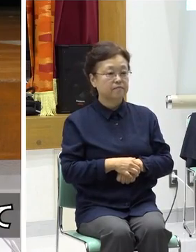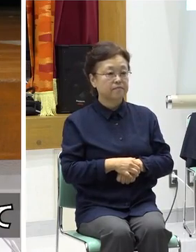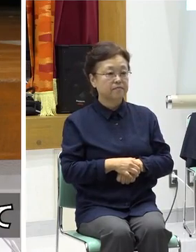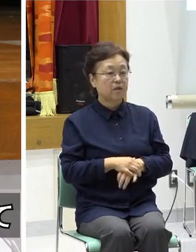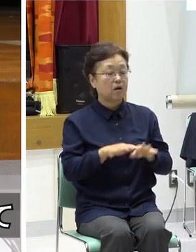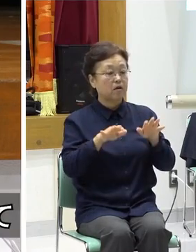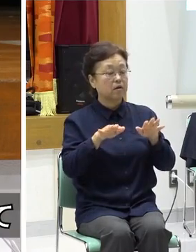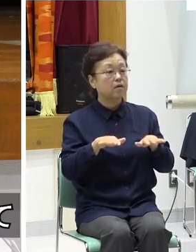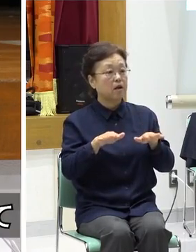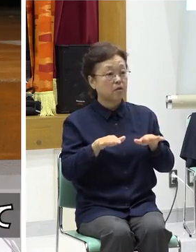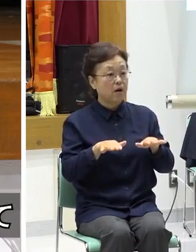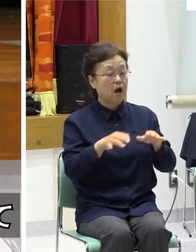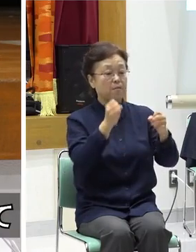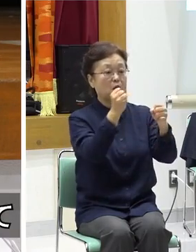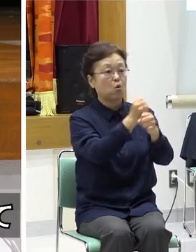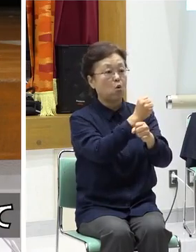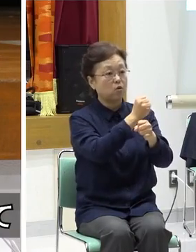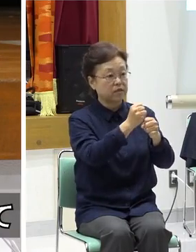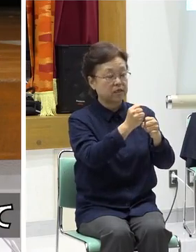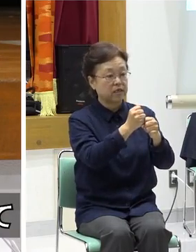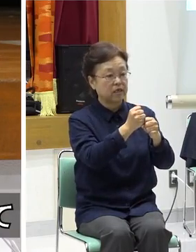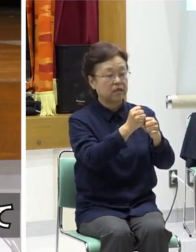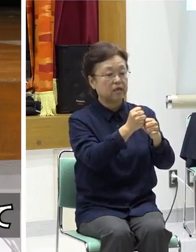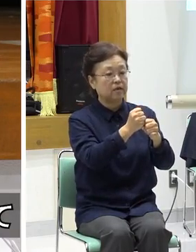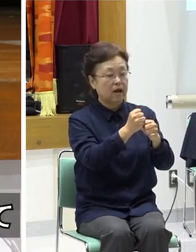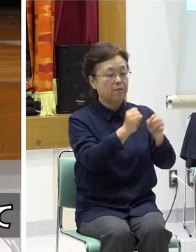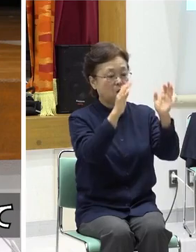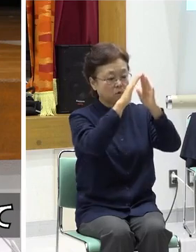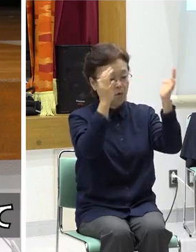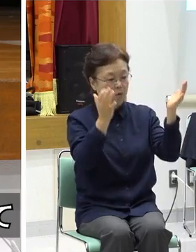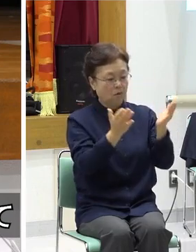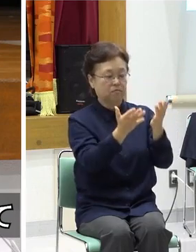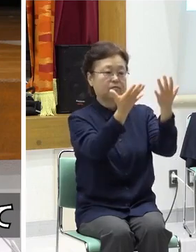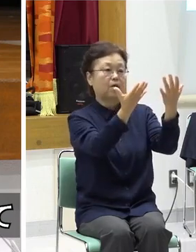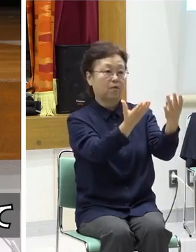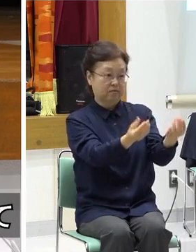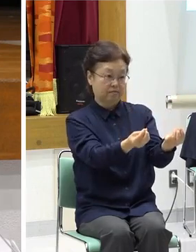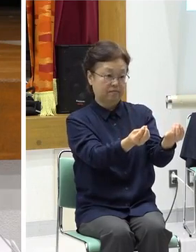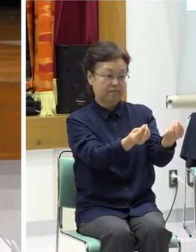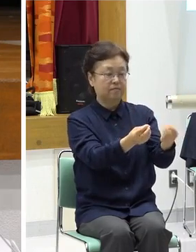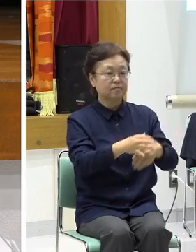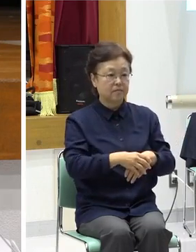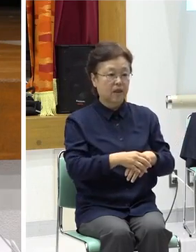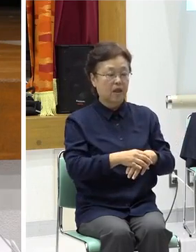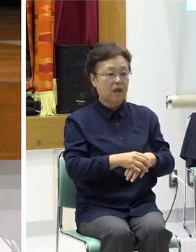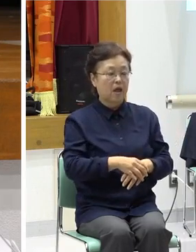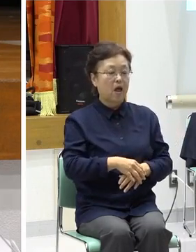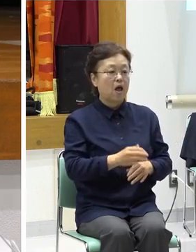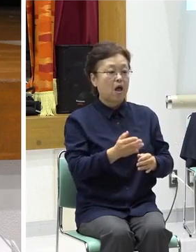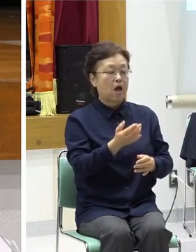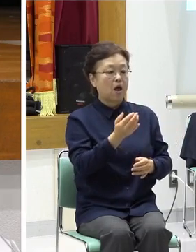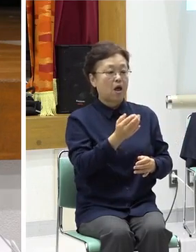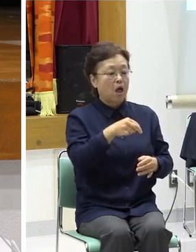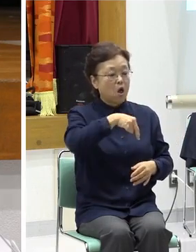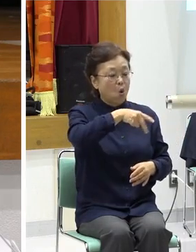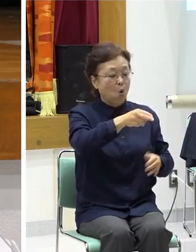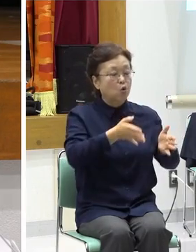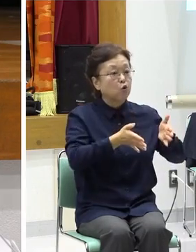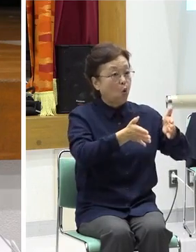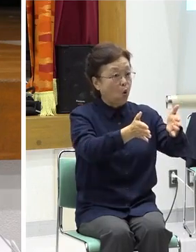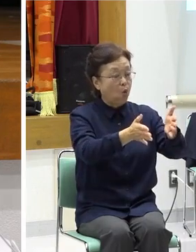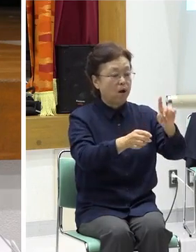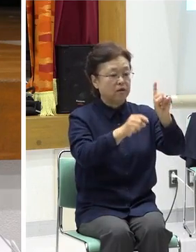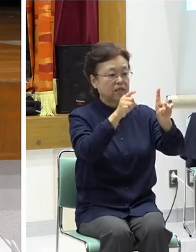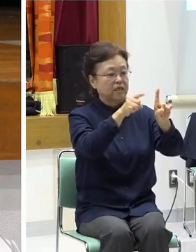現在はもう工事の方が、ほとんど終わって歩道も1キロぐらいの区